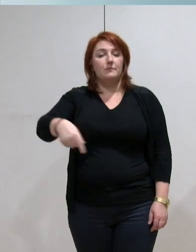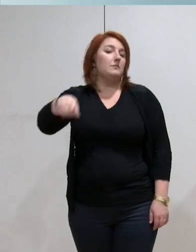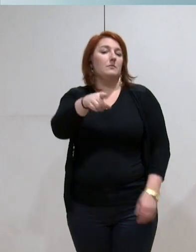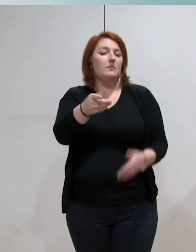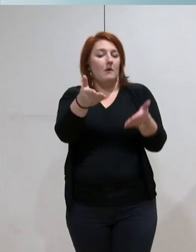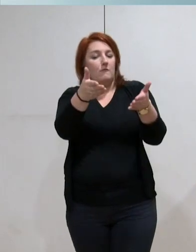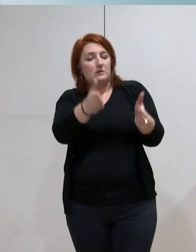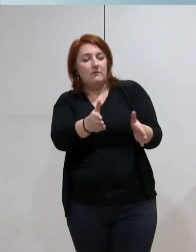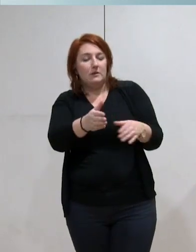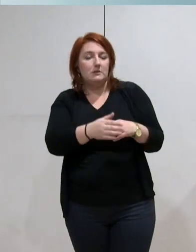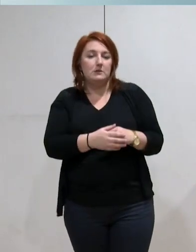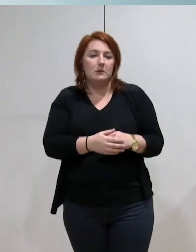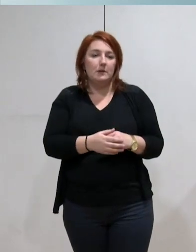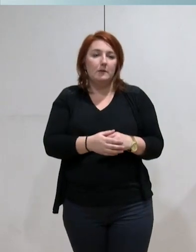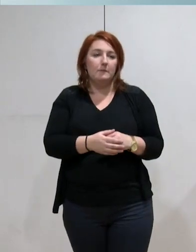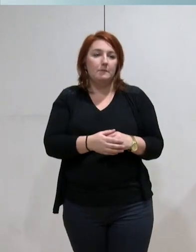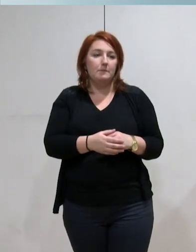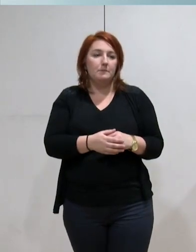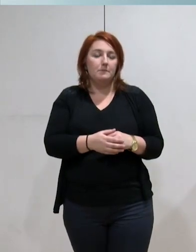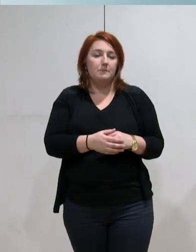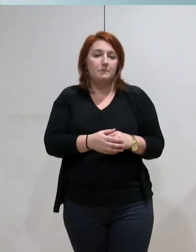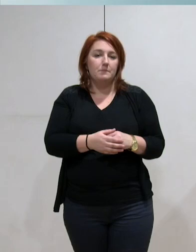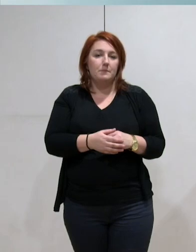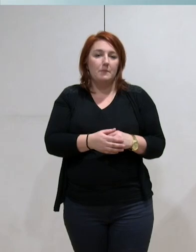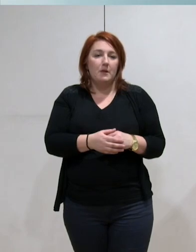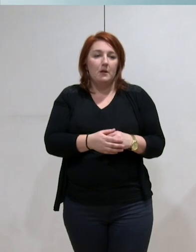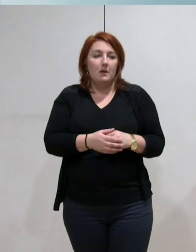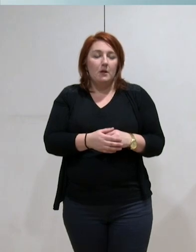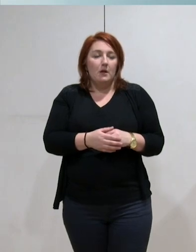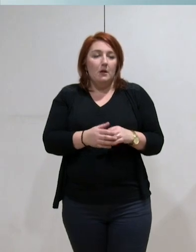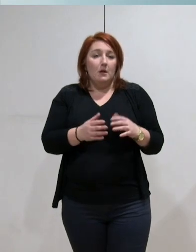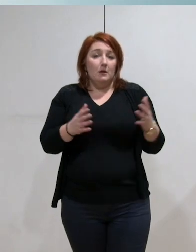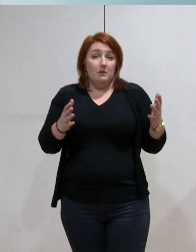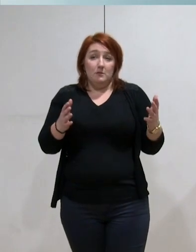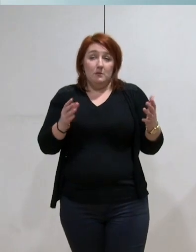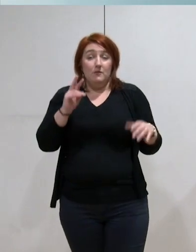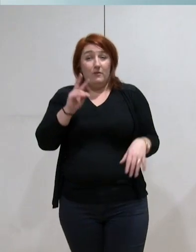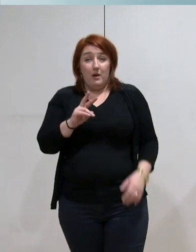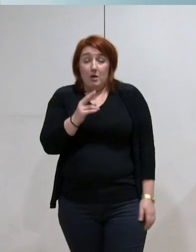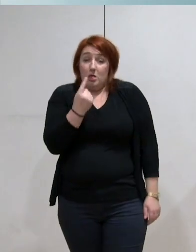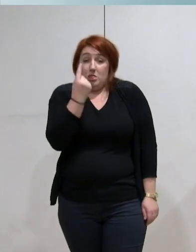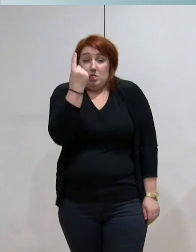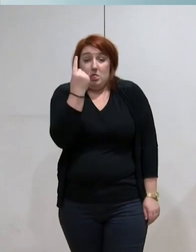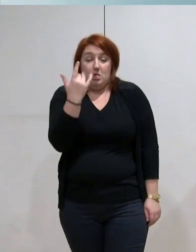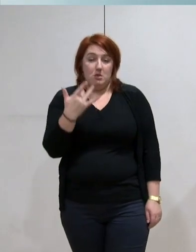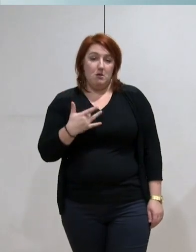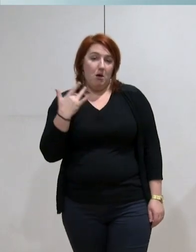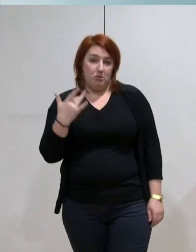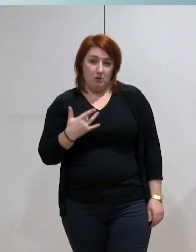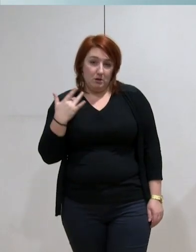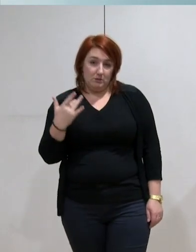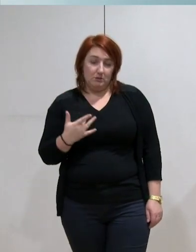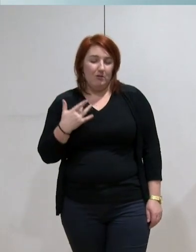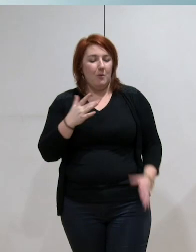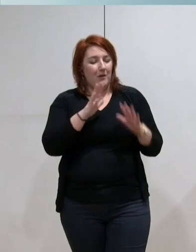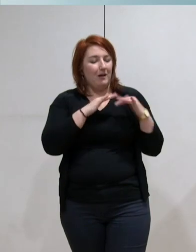alors même que le la seule chose intéressante qui était ressortie des